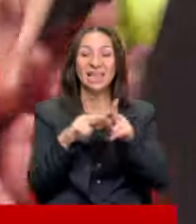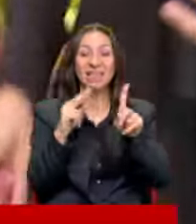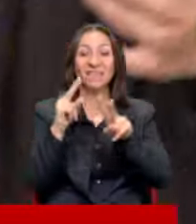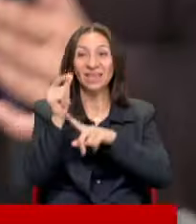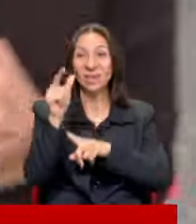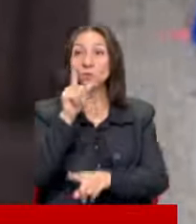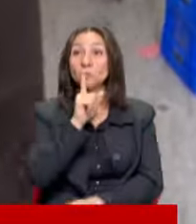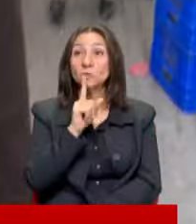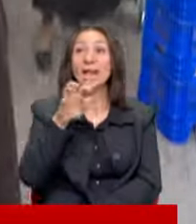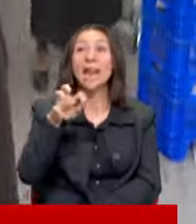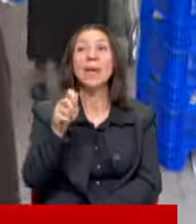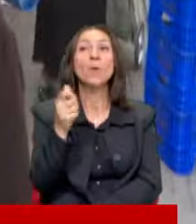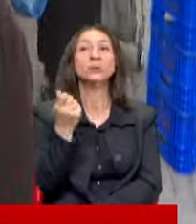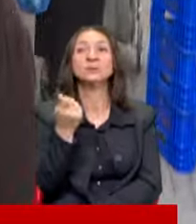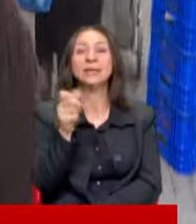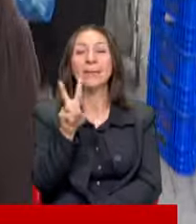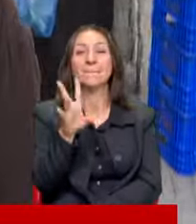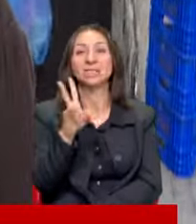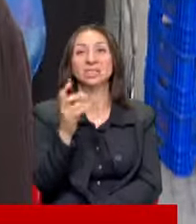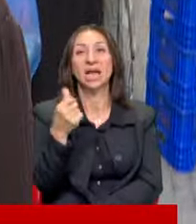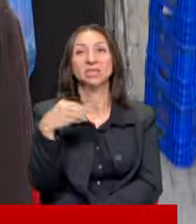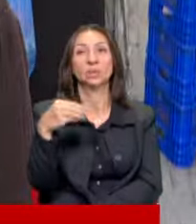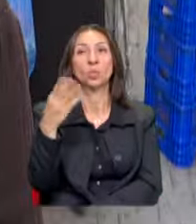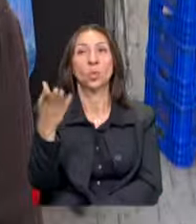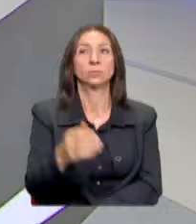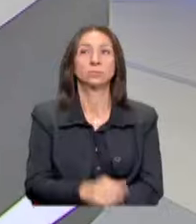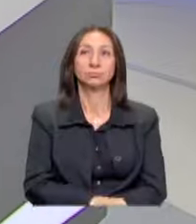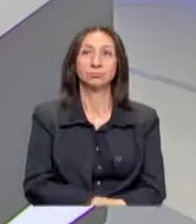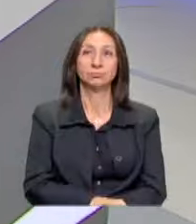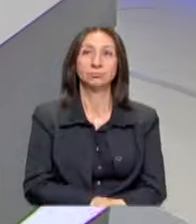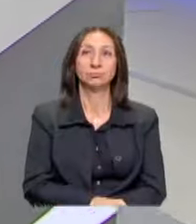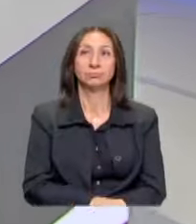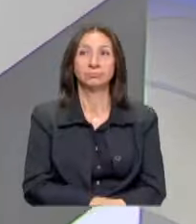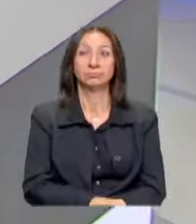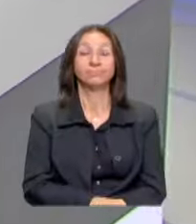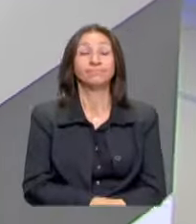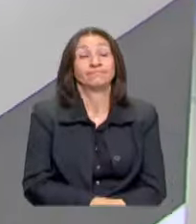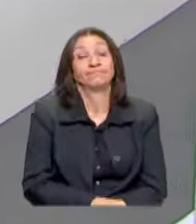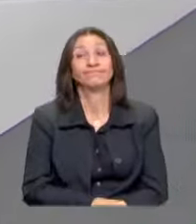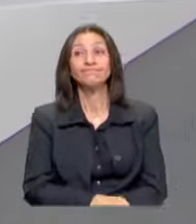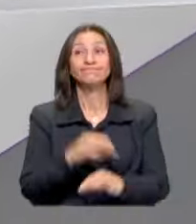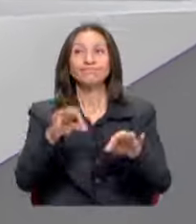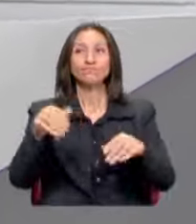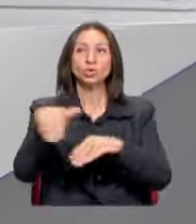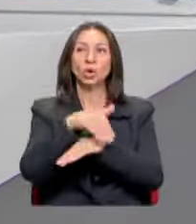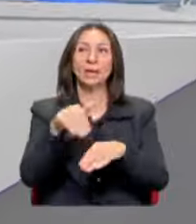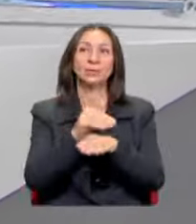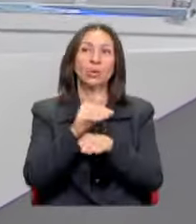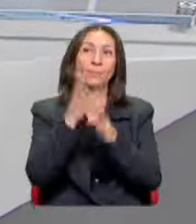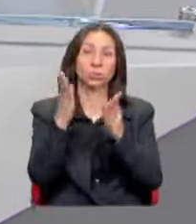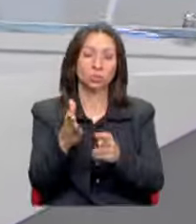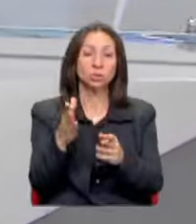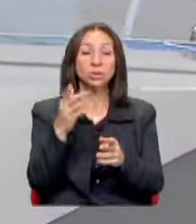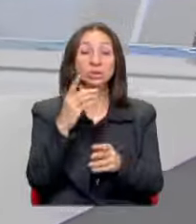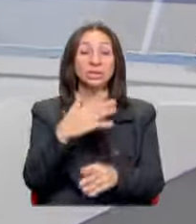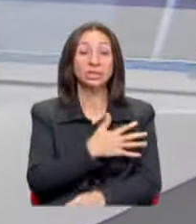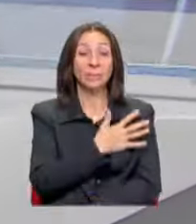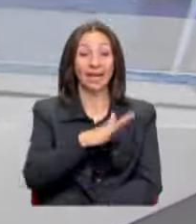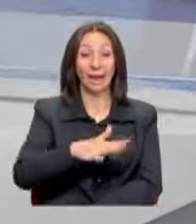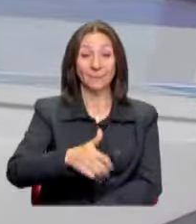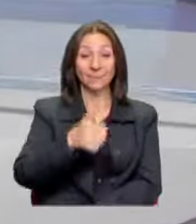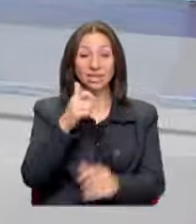100 limonun kilosu İsa 2 liraya satılıyor Efendim şimdi sokakta Yaşanan bu Cumhuriyet Halk Partisi Genel Başkan